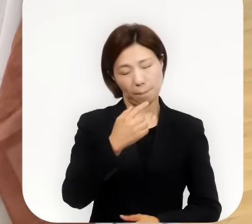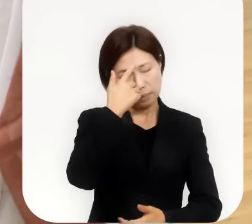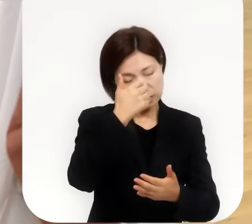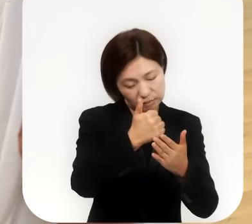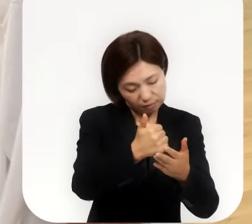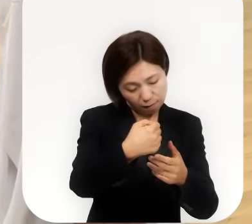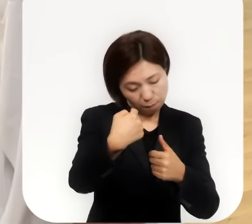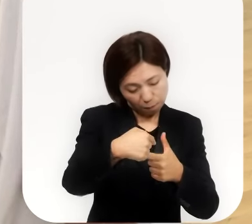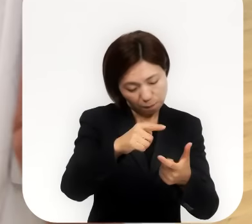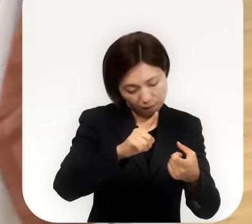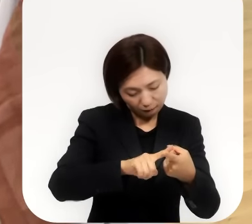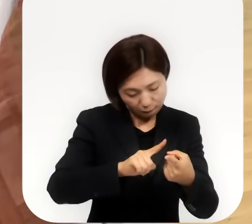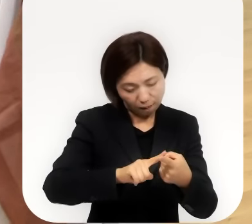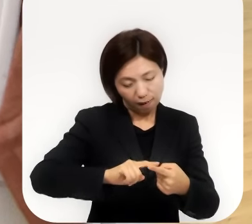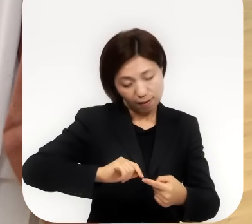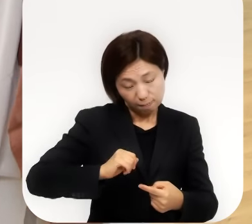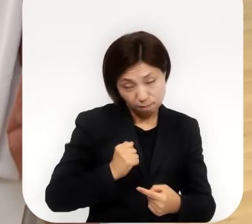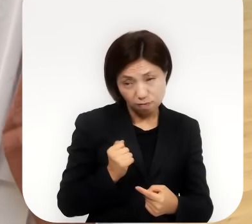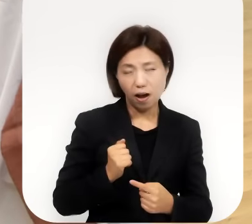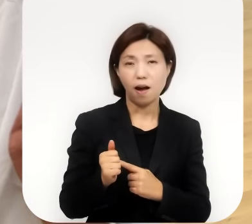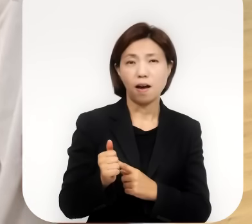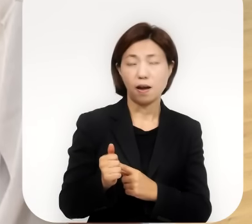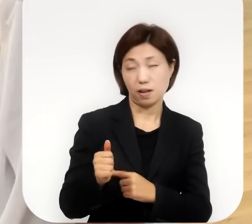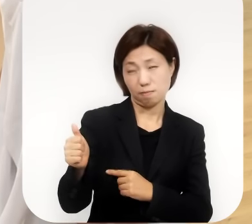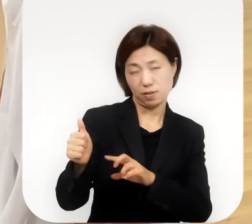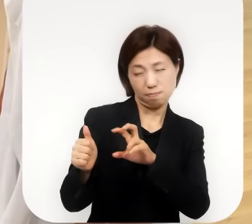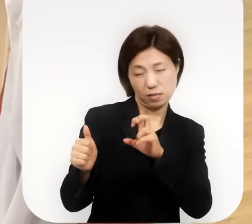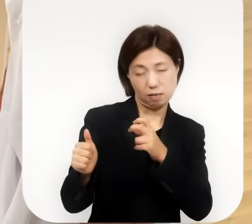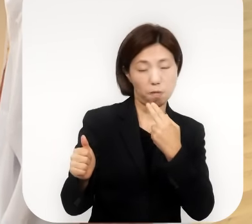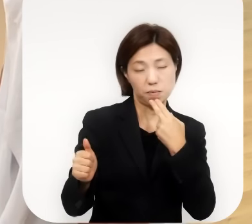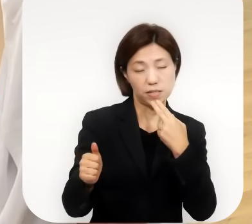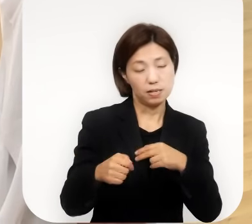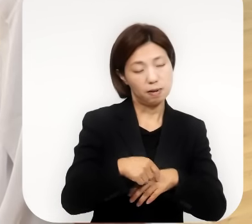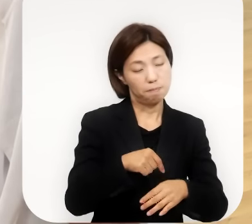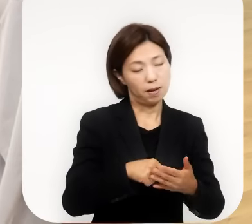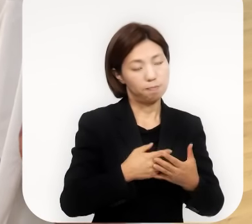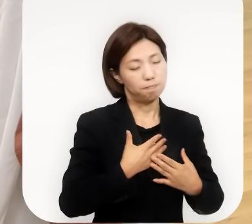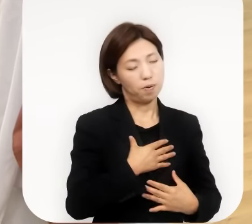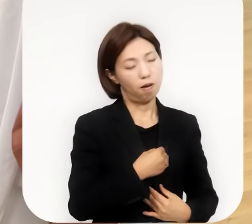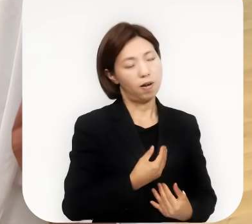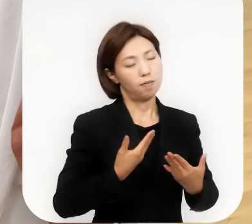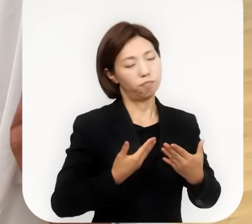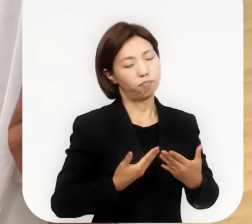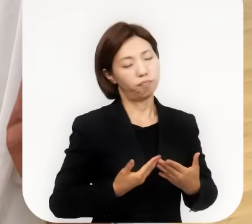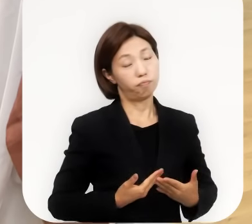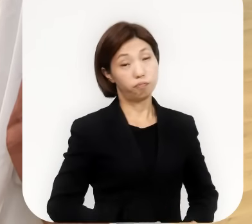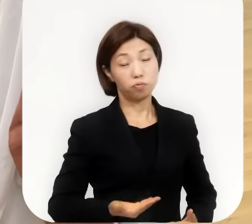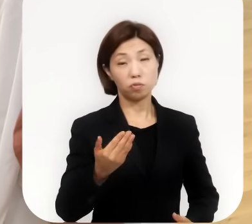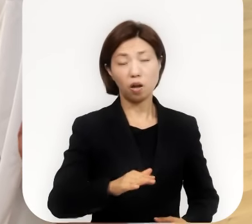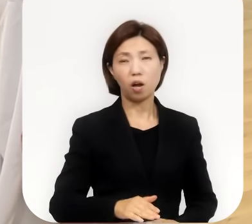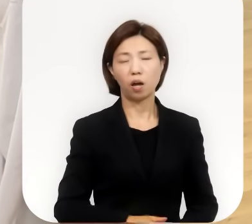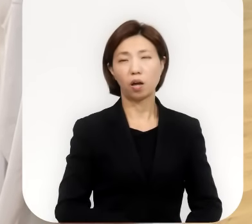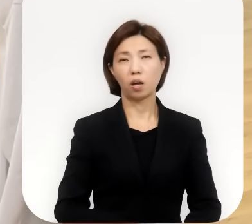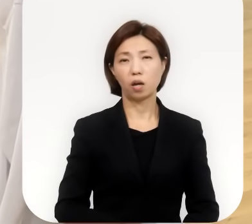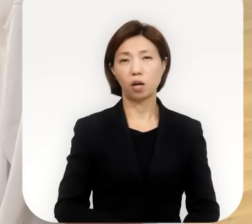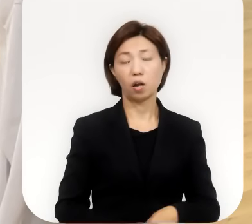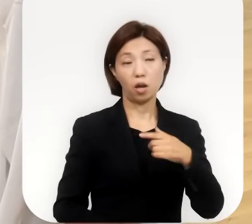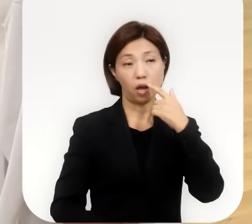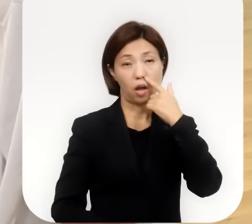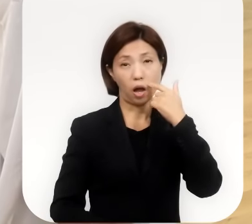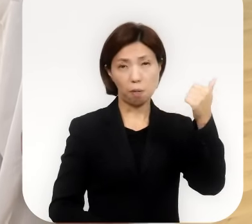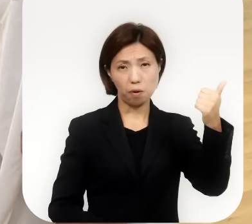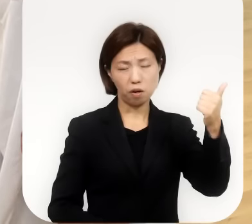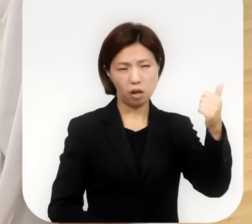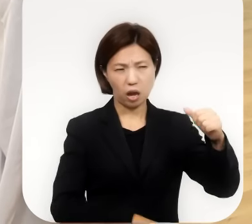다행히 사진 가르침 대로 남편의 다른 몸 배며 저도 변해 가며 미워하지 않고 마음도 많이 편해졌습니다 그런데이